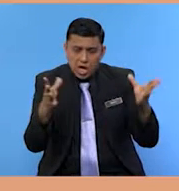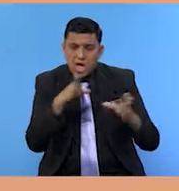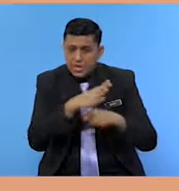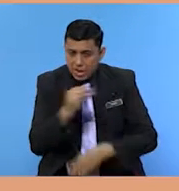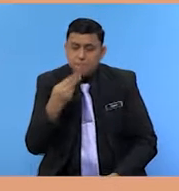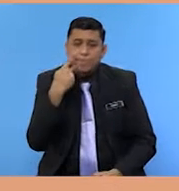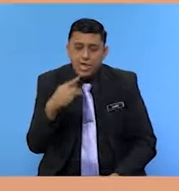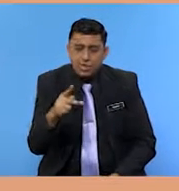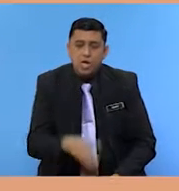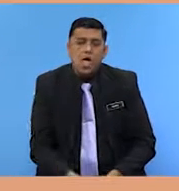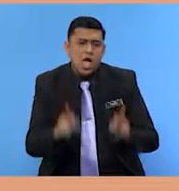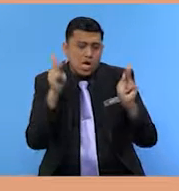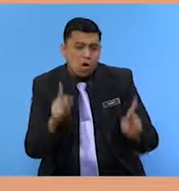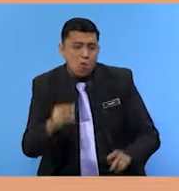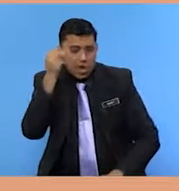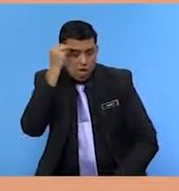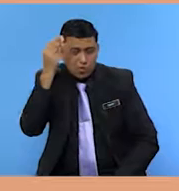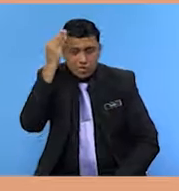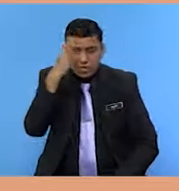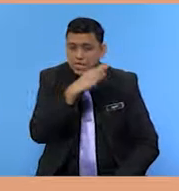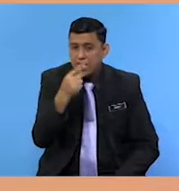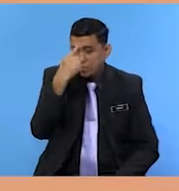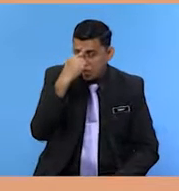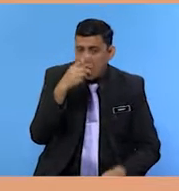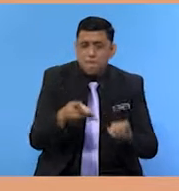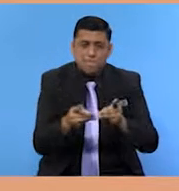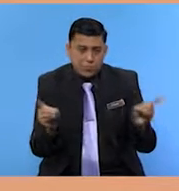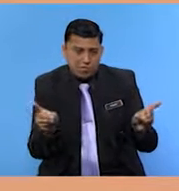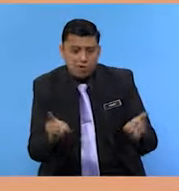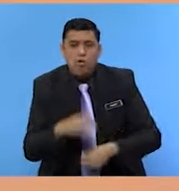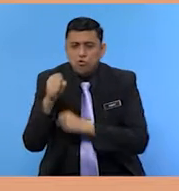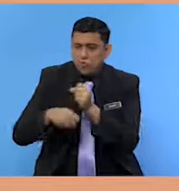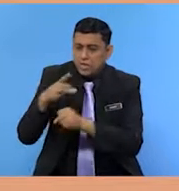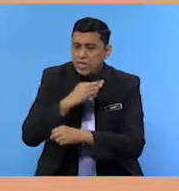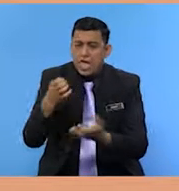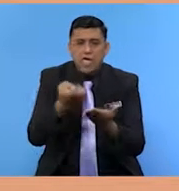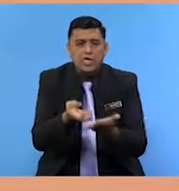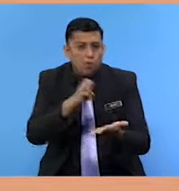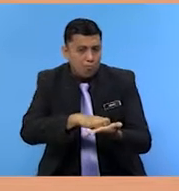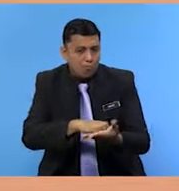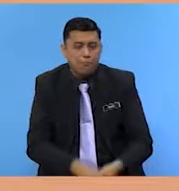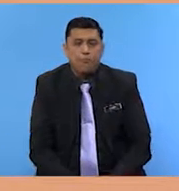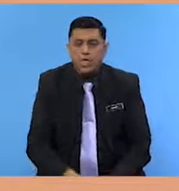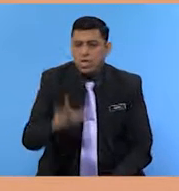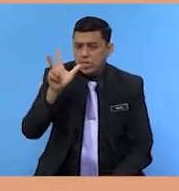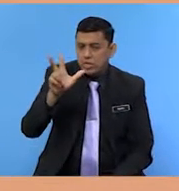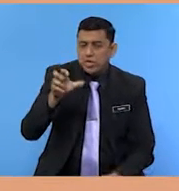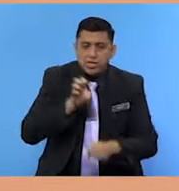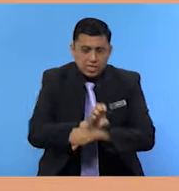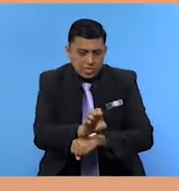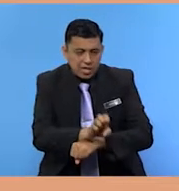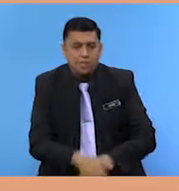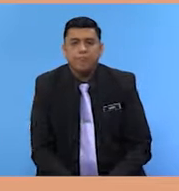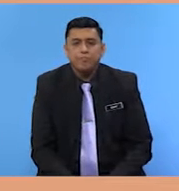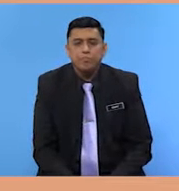mana kaum Melayu, Cina dan India dipisahkan dari segi sosial dan ekonomi. Okey, tiga kesan pengamalan dasar pecara